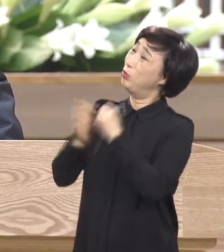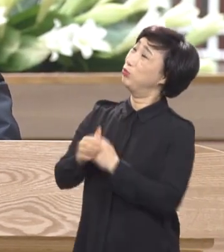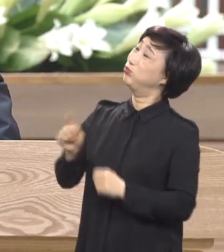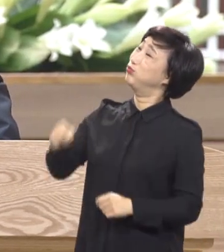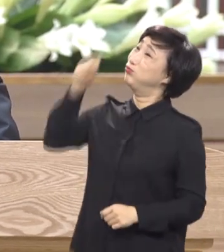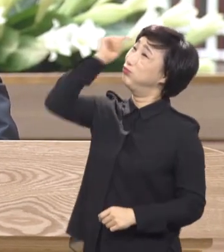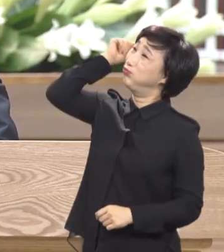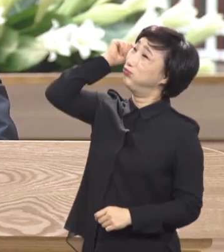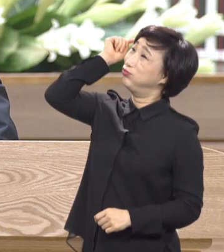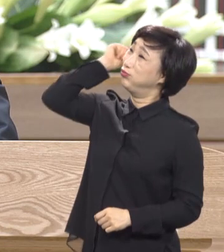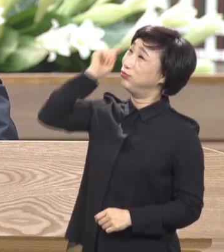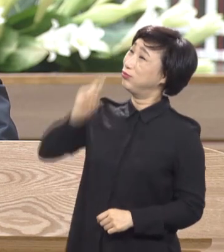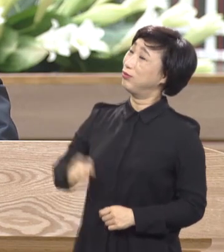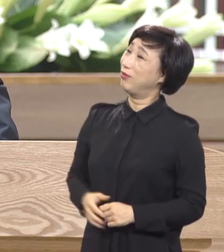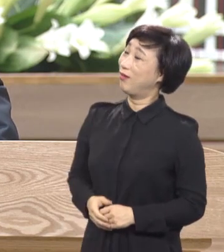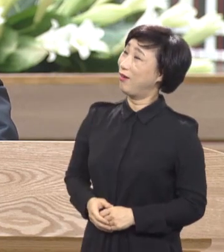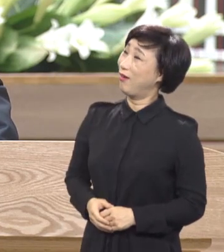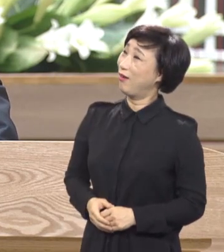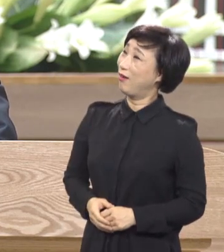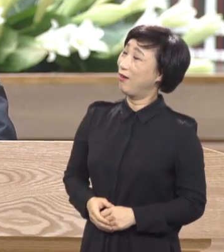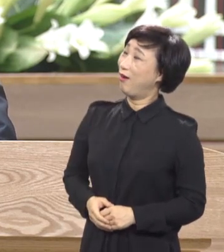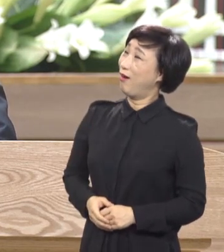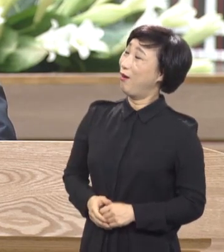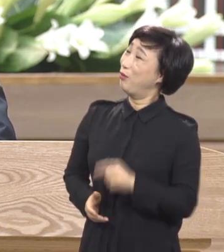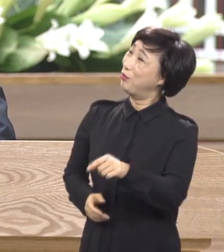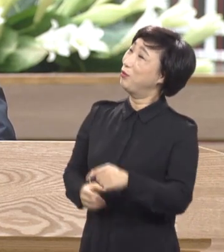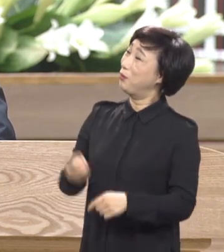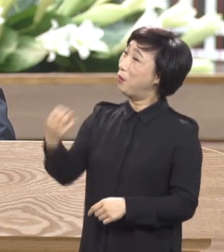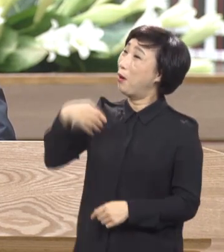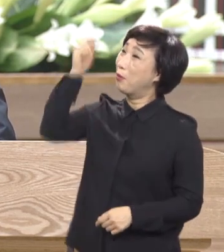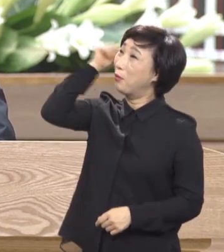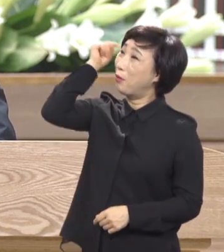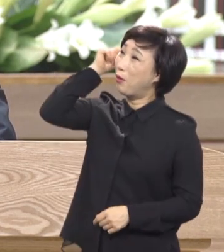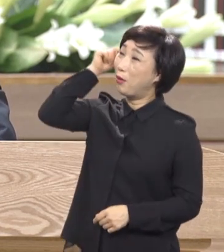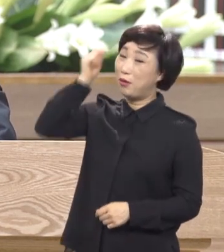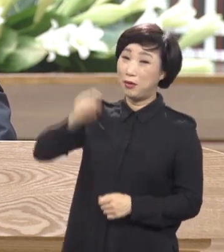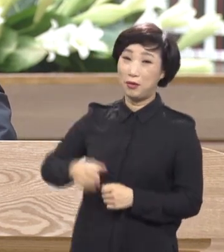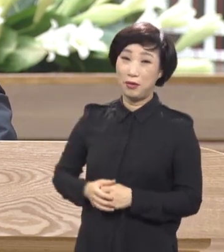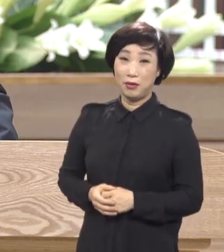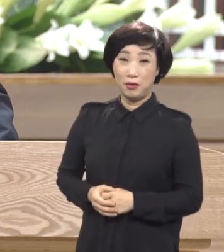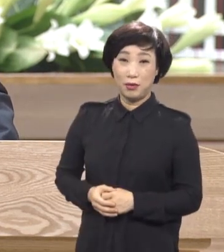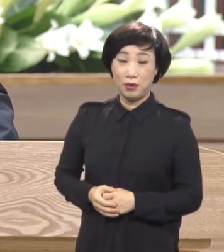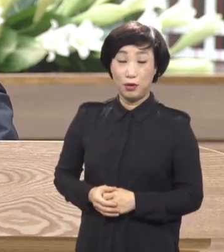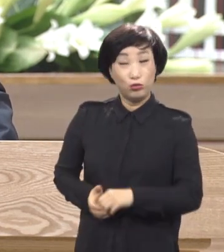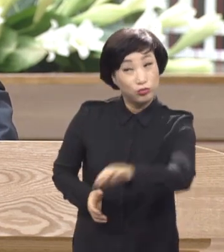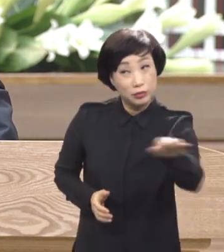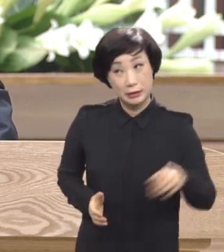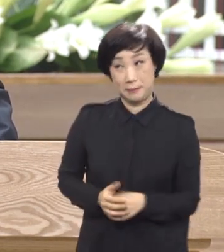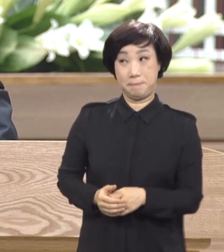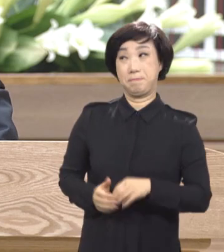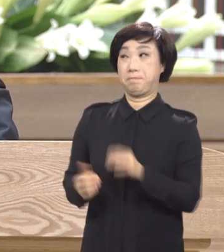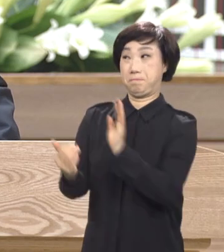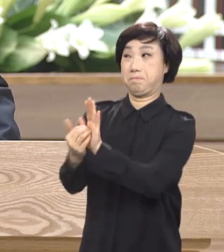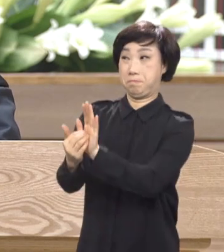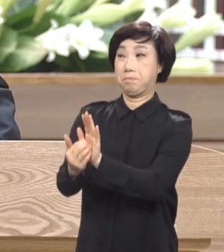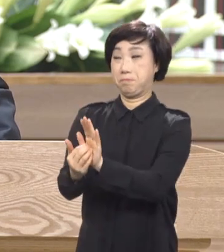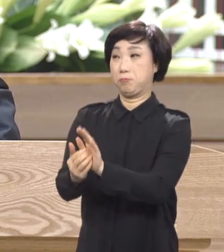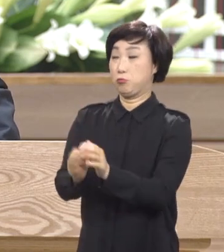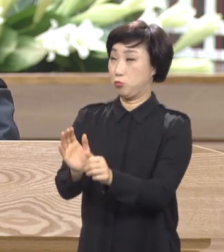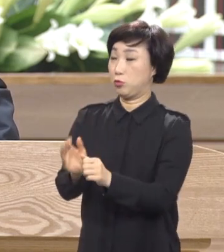긋고십니까 무슨 말씀을 긋고십니까 우리가 막아낼 것입니다